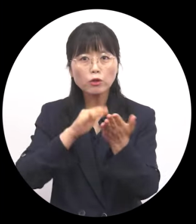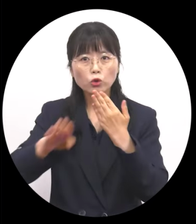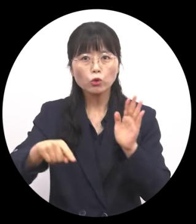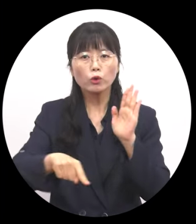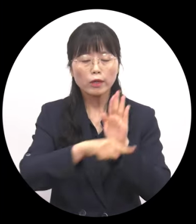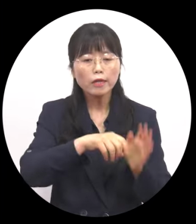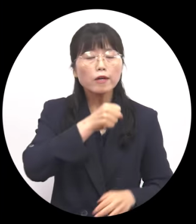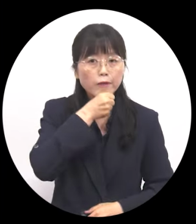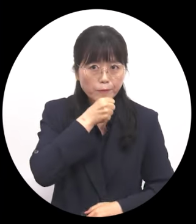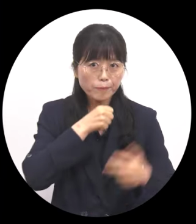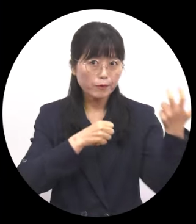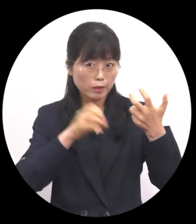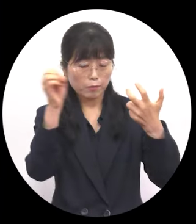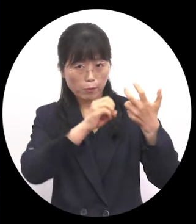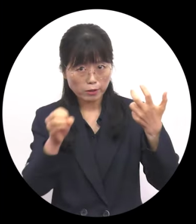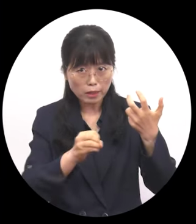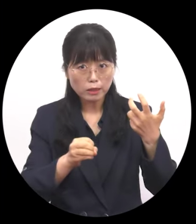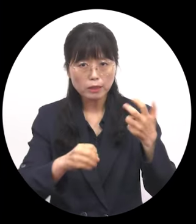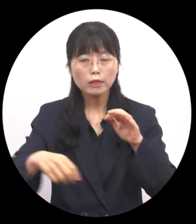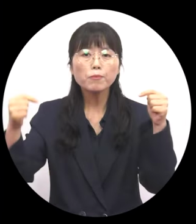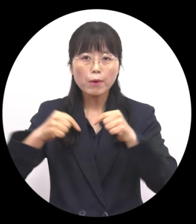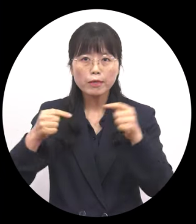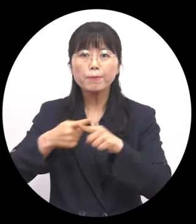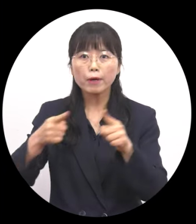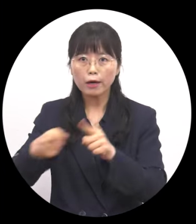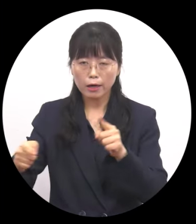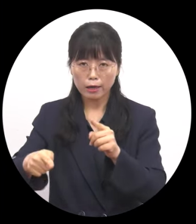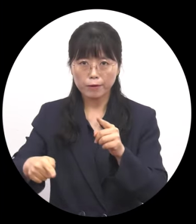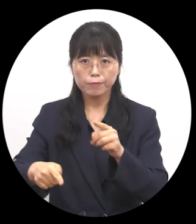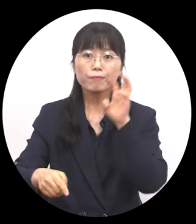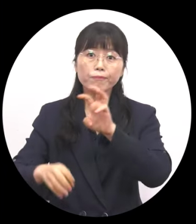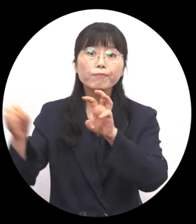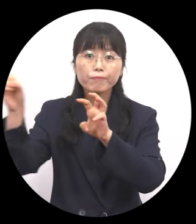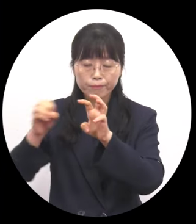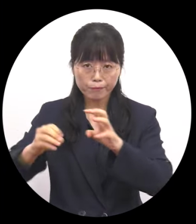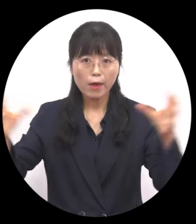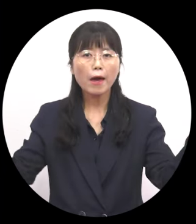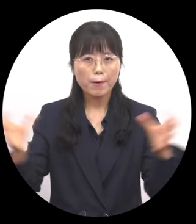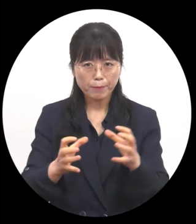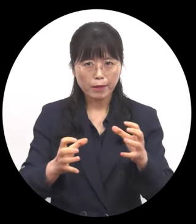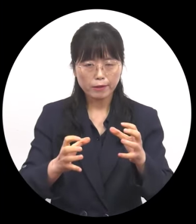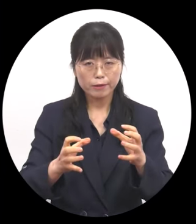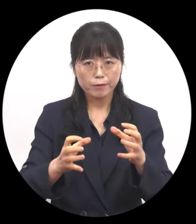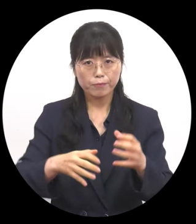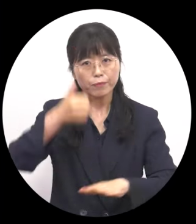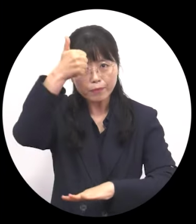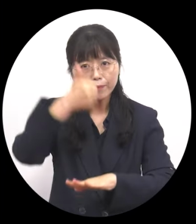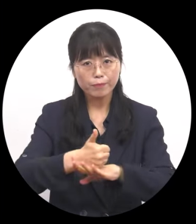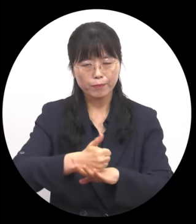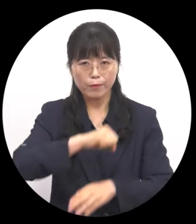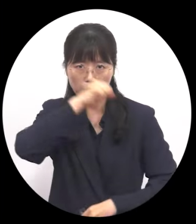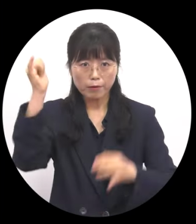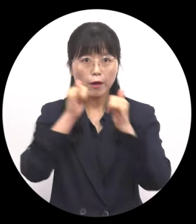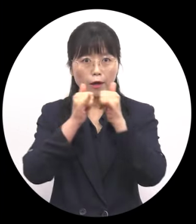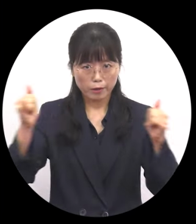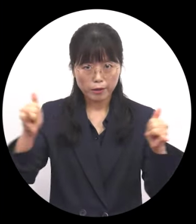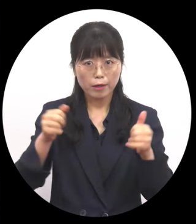1단계 성적 70%, 면접평가 성적 30%를 더해서 저희가 최종